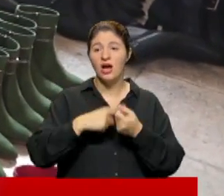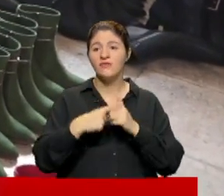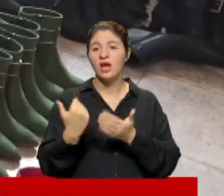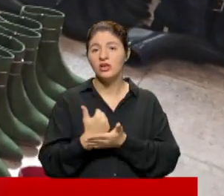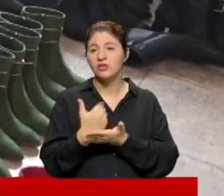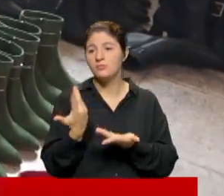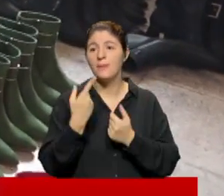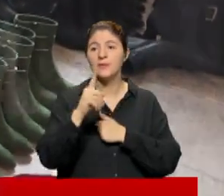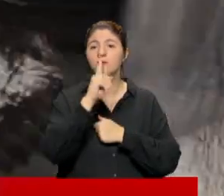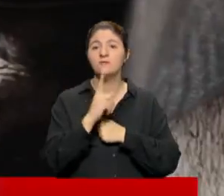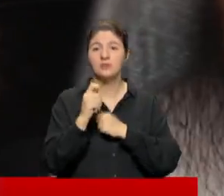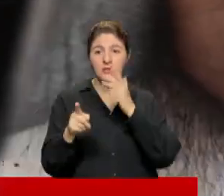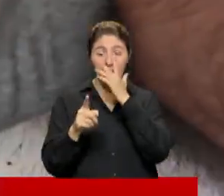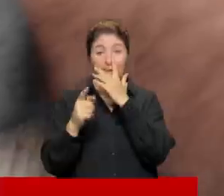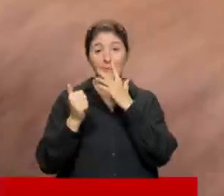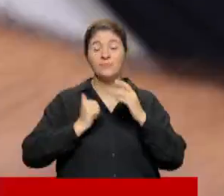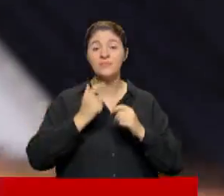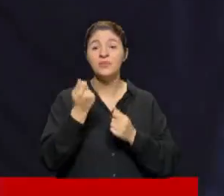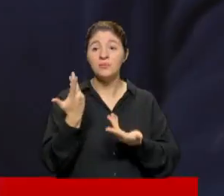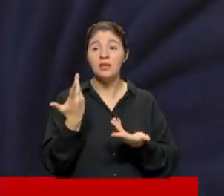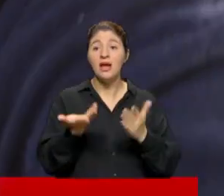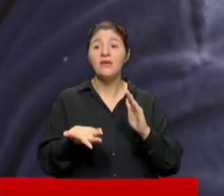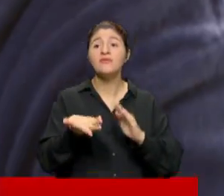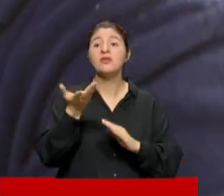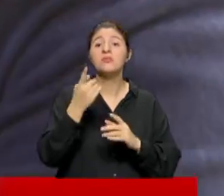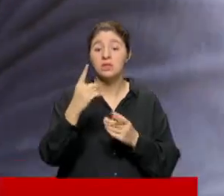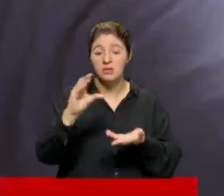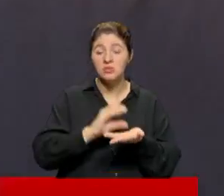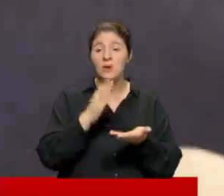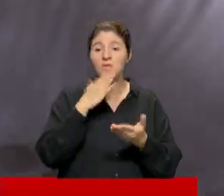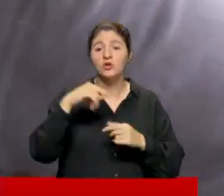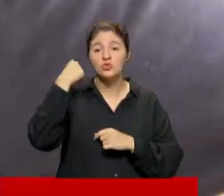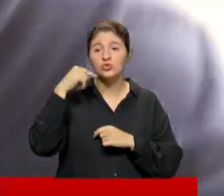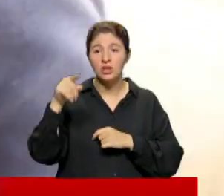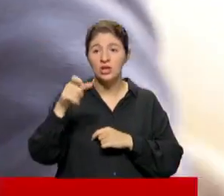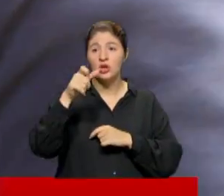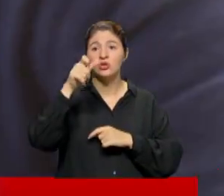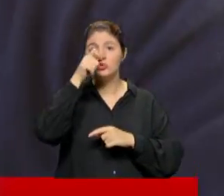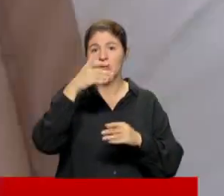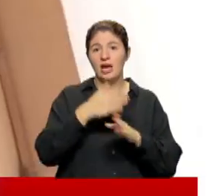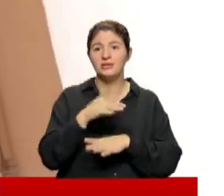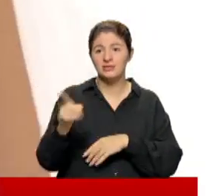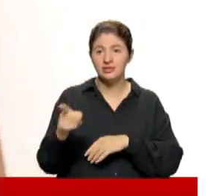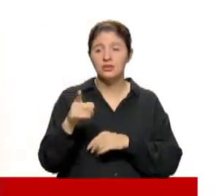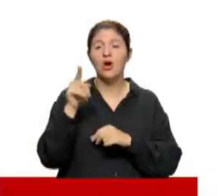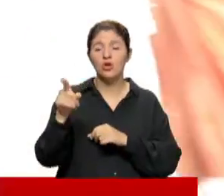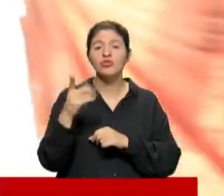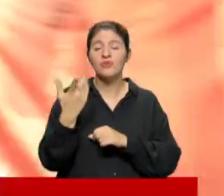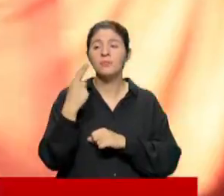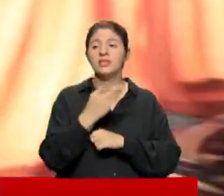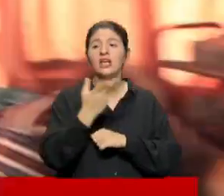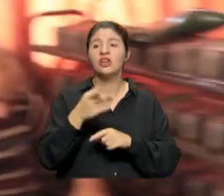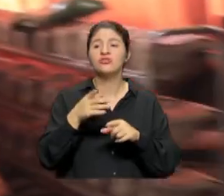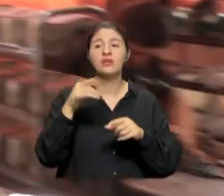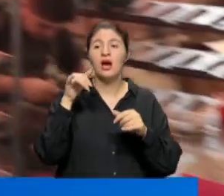Kazancı 1100 L asgari ücret bile geçmiyor eline bir ayda Suriyeli türkmenlerden ömerin onun ve binlerce